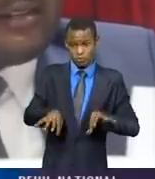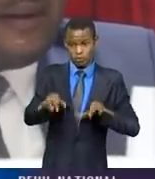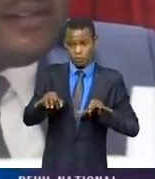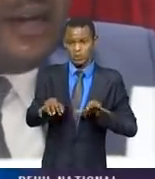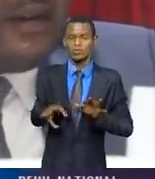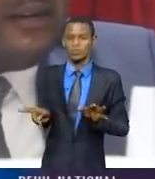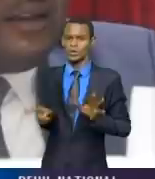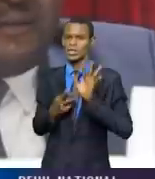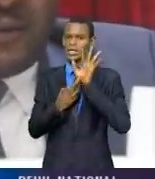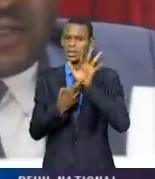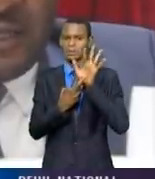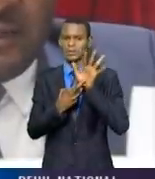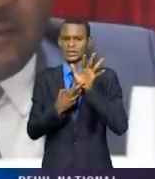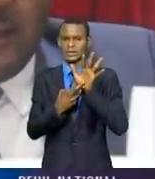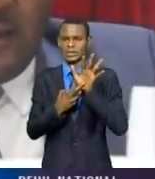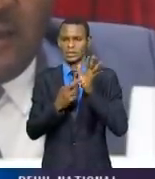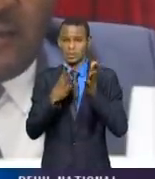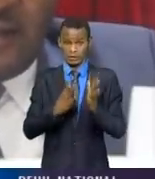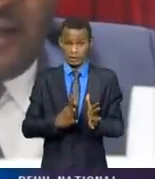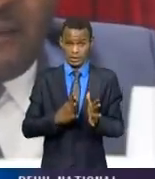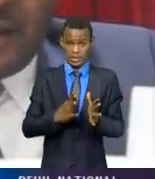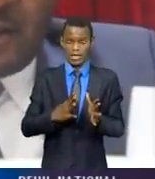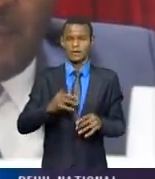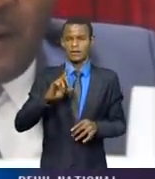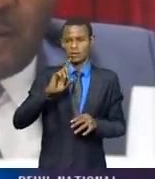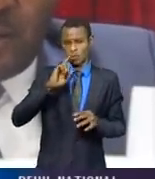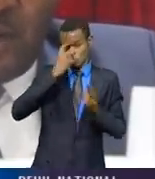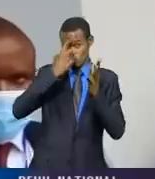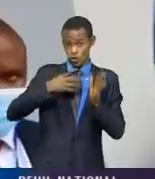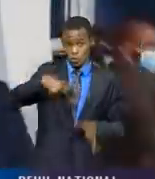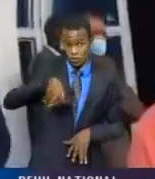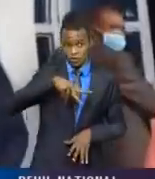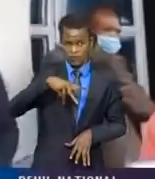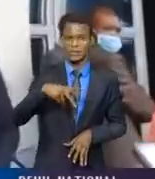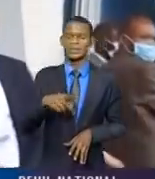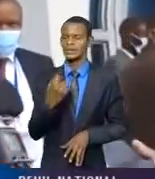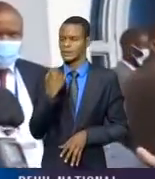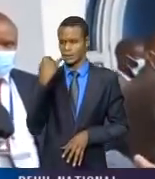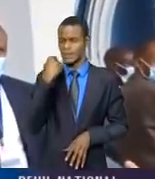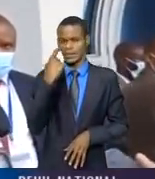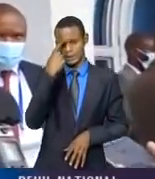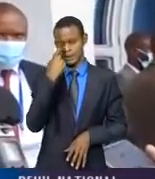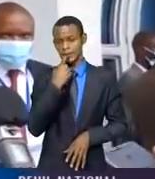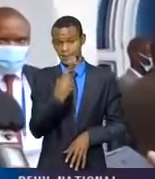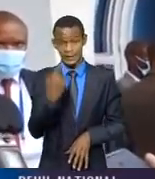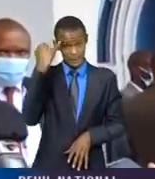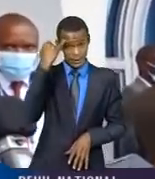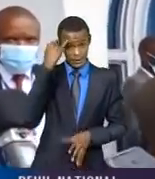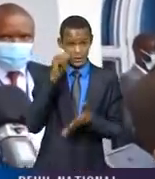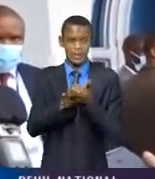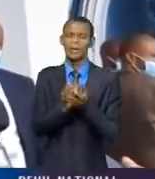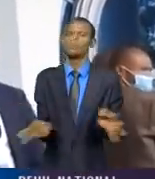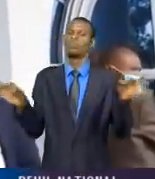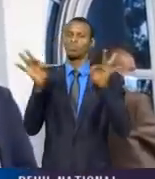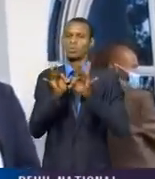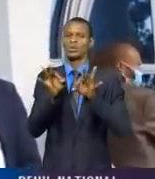circonscrit le cadre de séjours dans l'exercice collectif et participatif afin de définir un avenir radieux